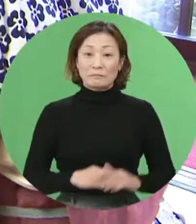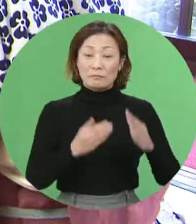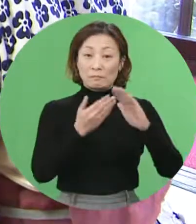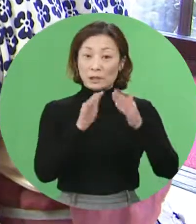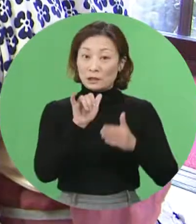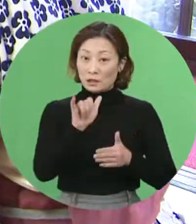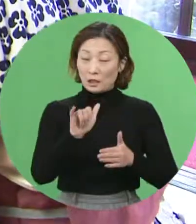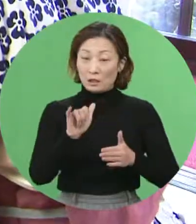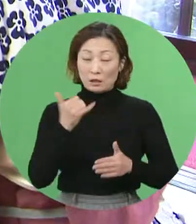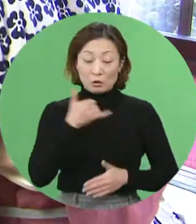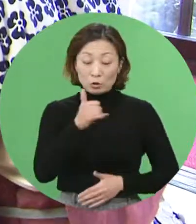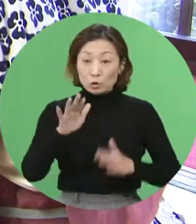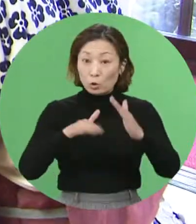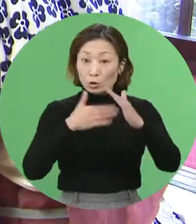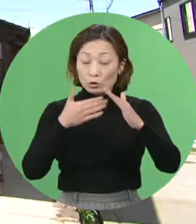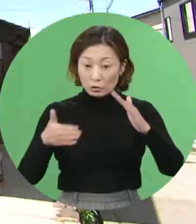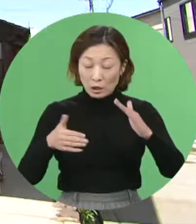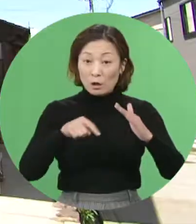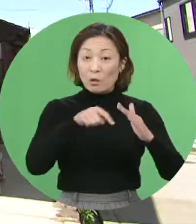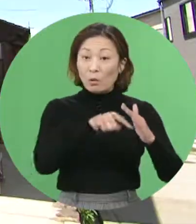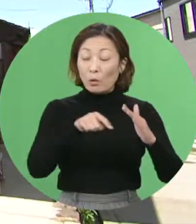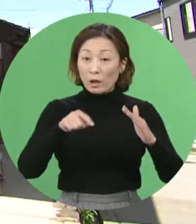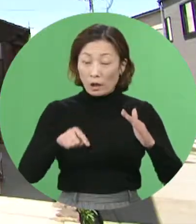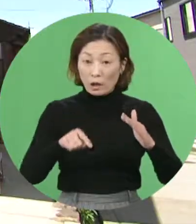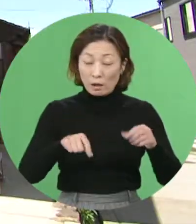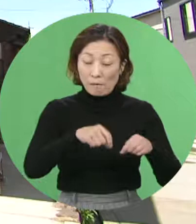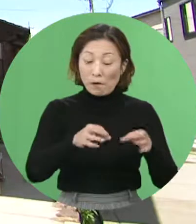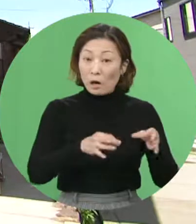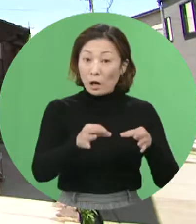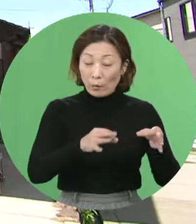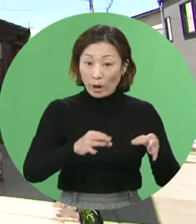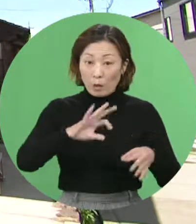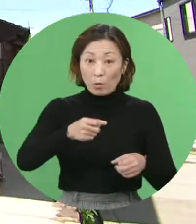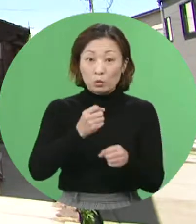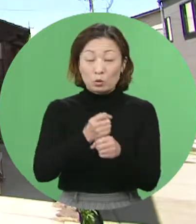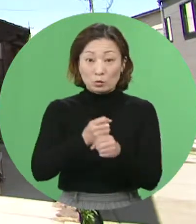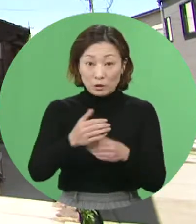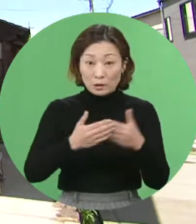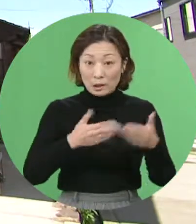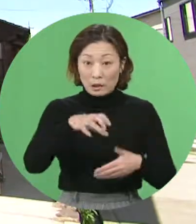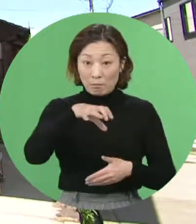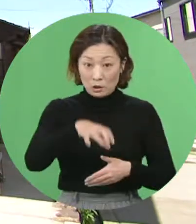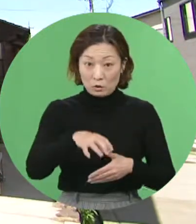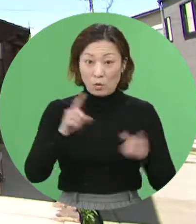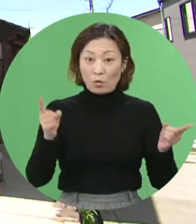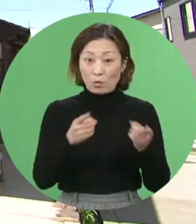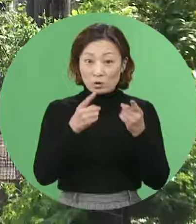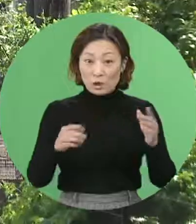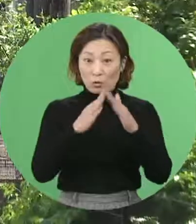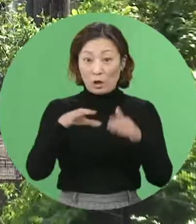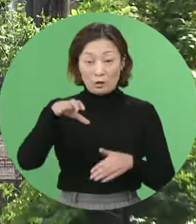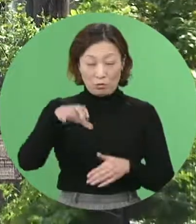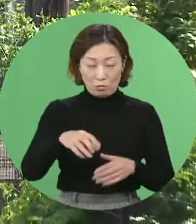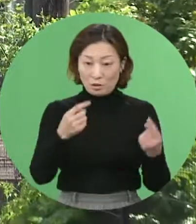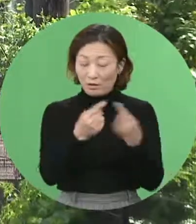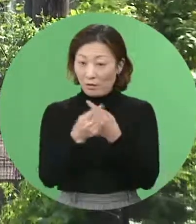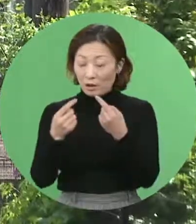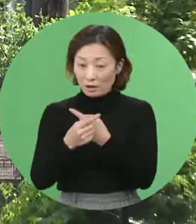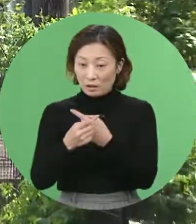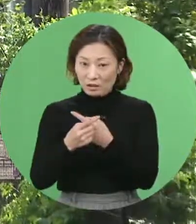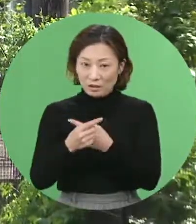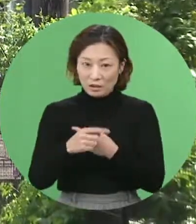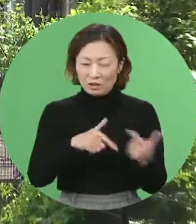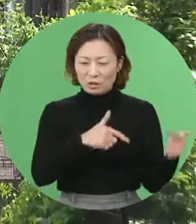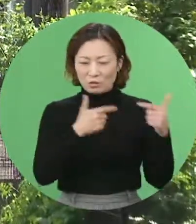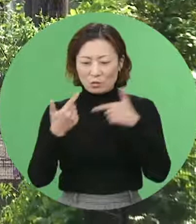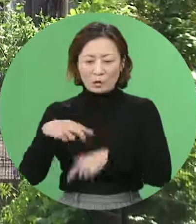町屋や醤油蔵などがカフェやものづくり体験ブース、コンサート会場となり、町をゆっくり散